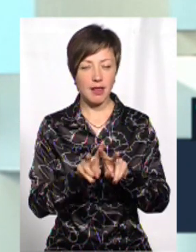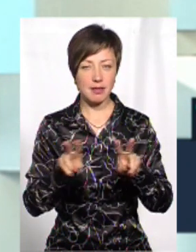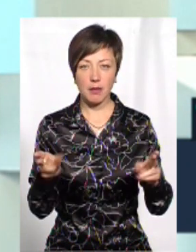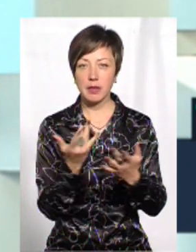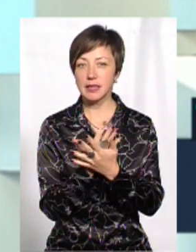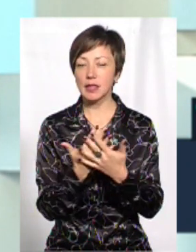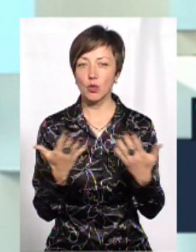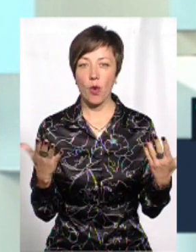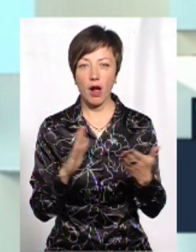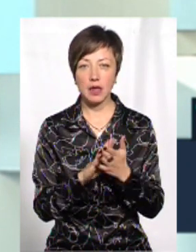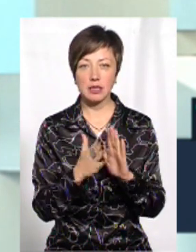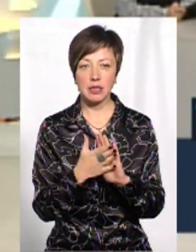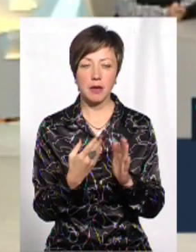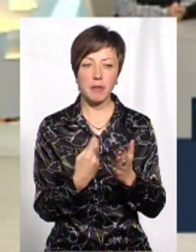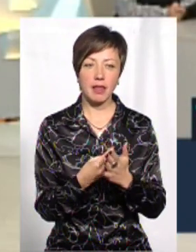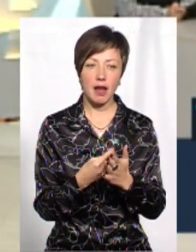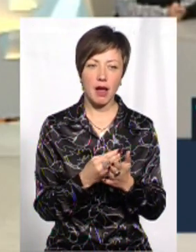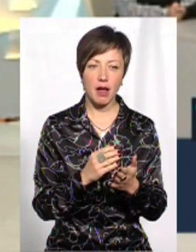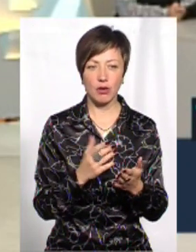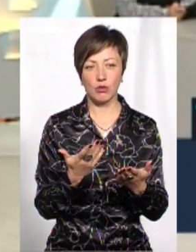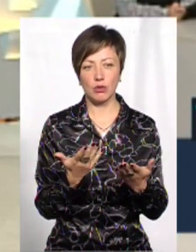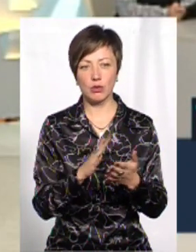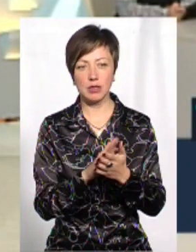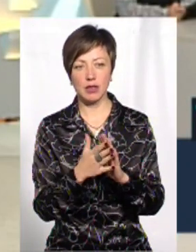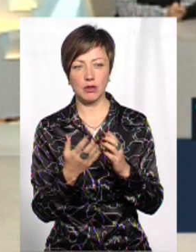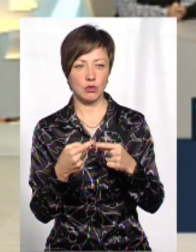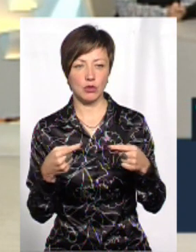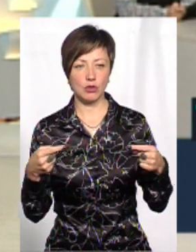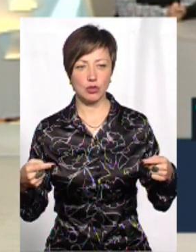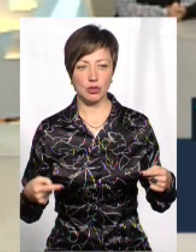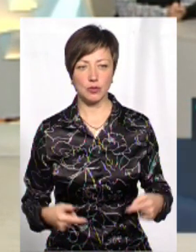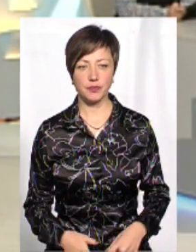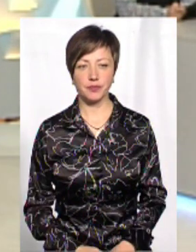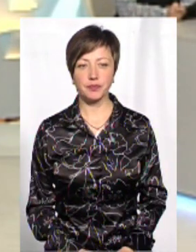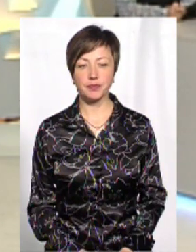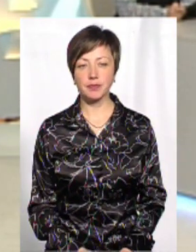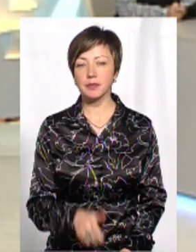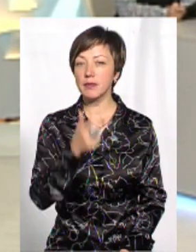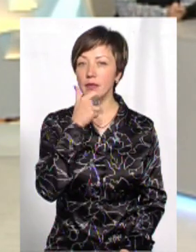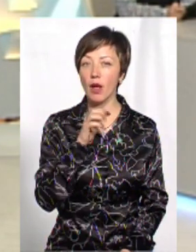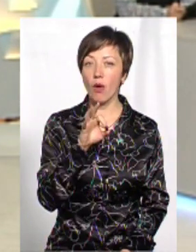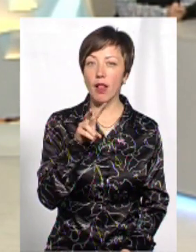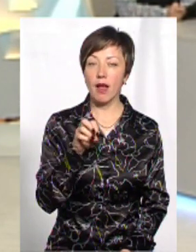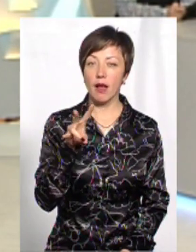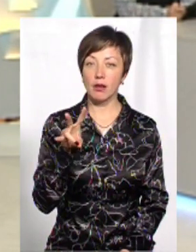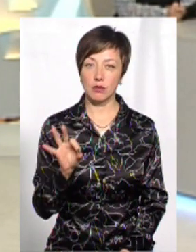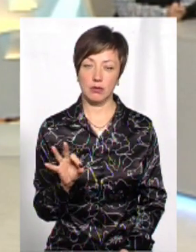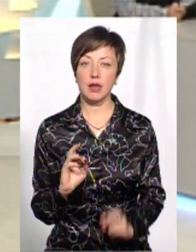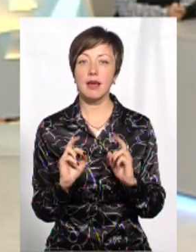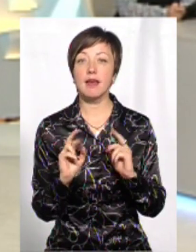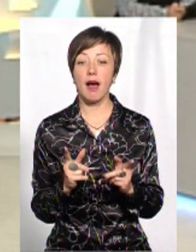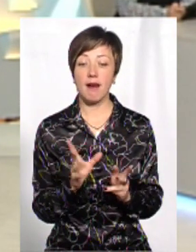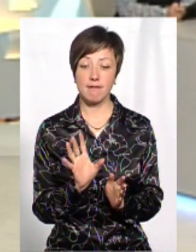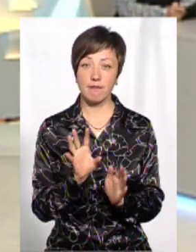ситуація і в плані матеріального стану і тому подібне. Пані Олено, як вписуються ці